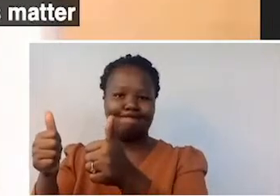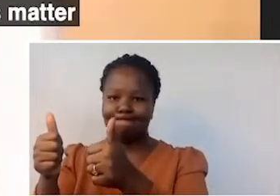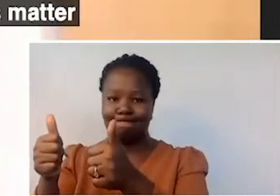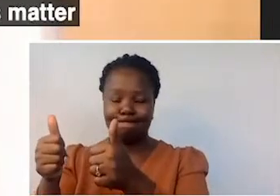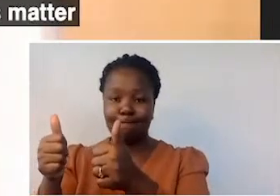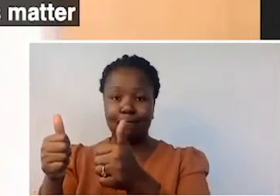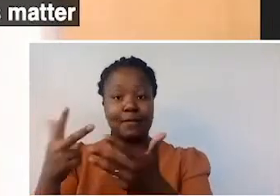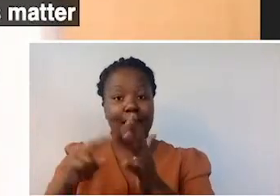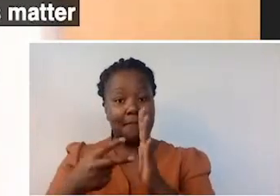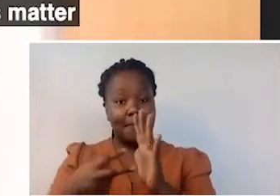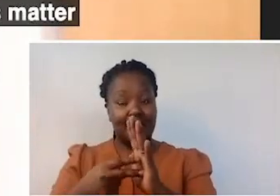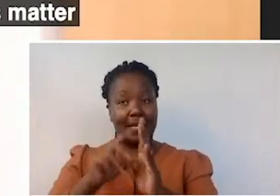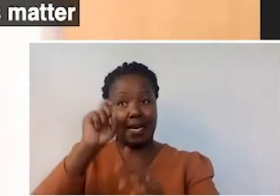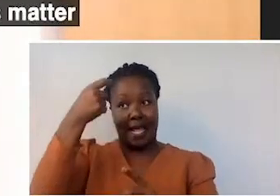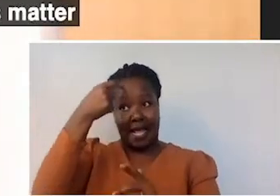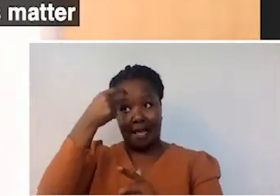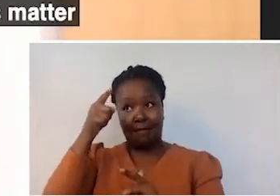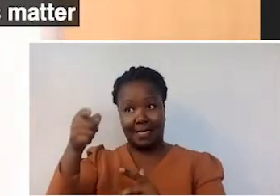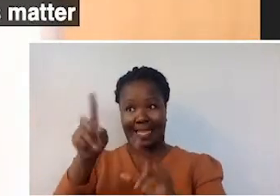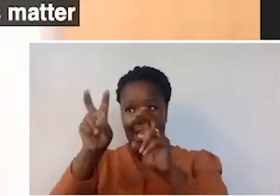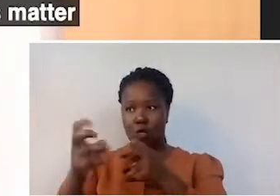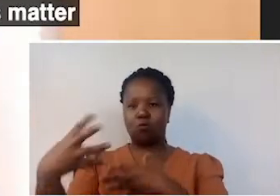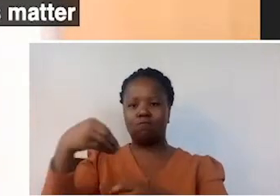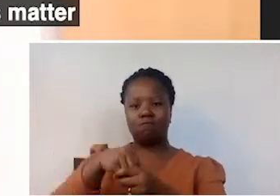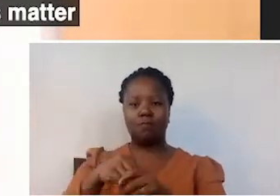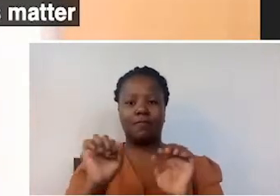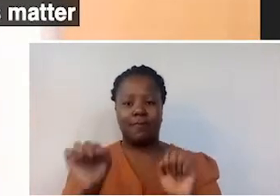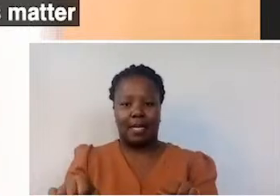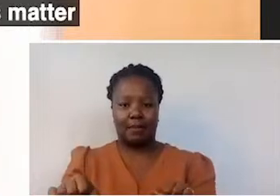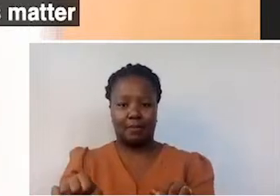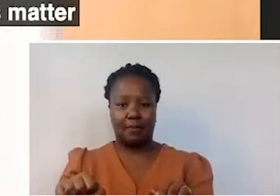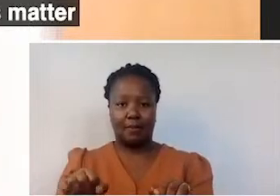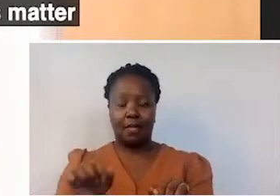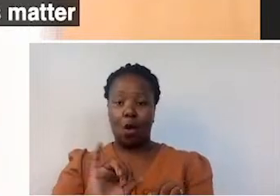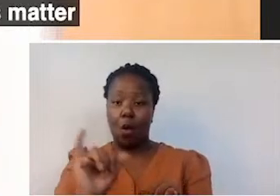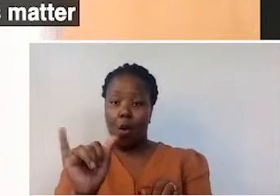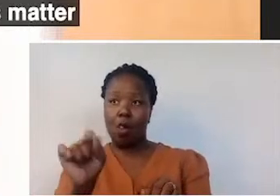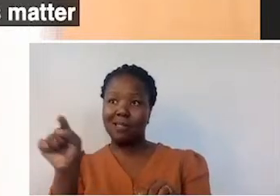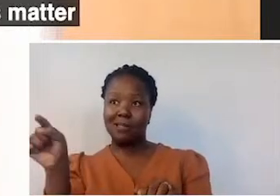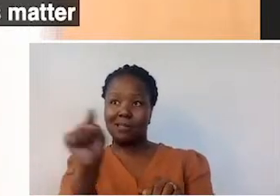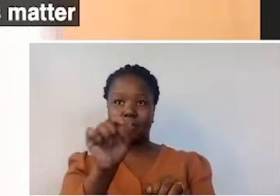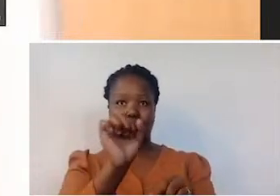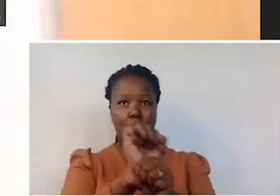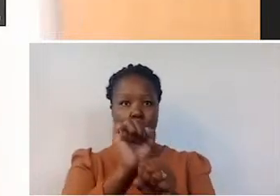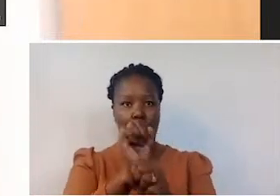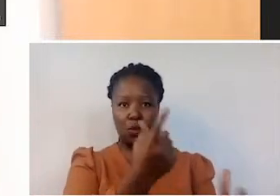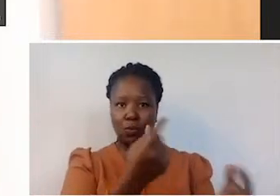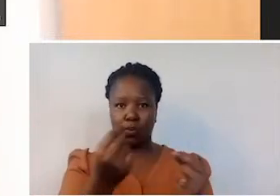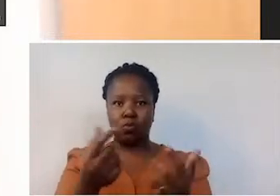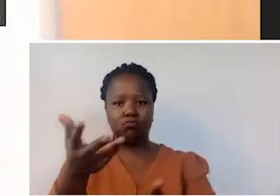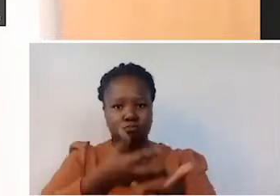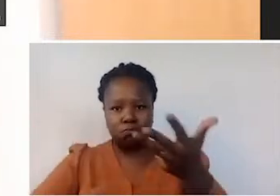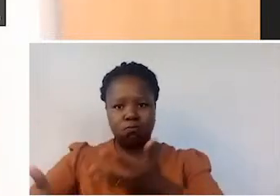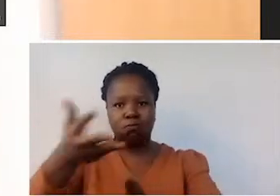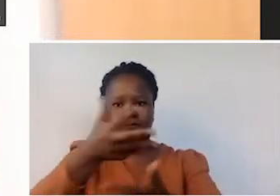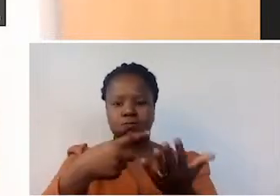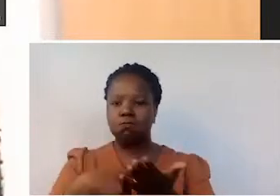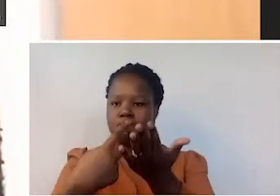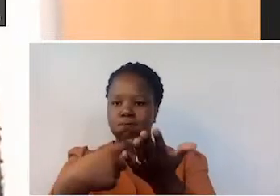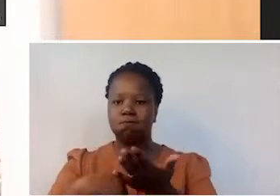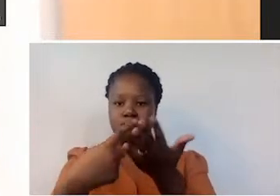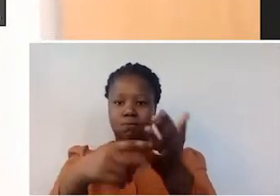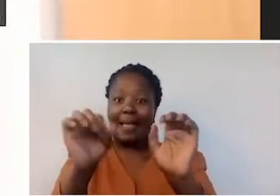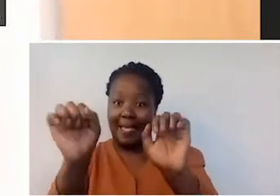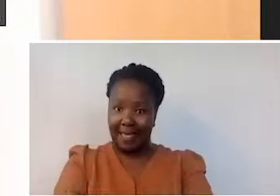de l'éducation au niveau mondial, et aussi d'œuvrer pour que les gouvernements inscrivent cette problématique dans leur programme, dans le